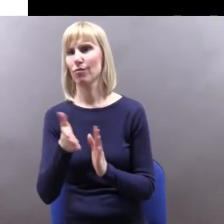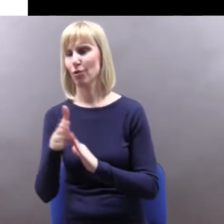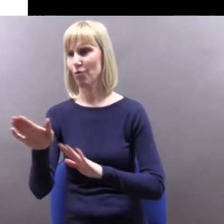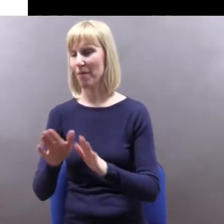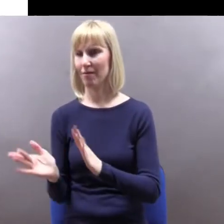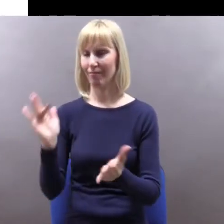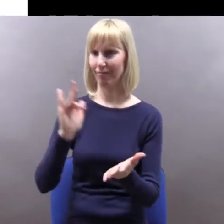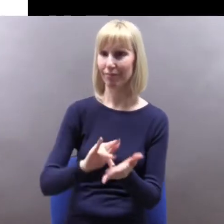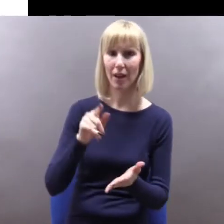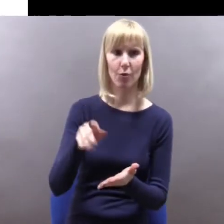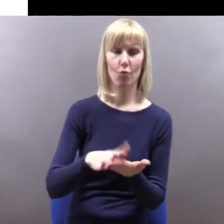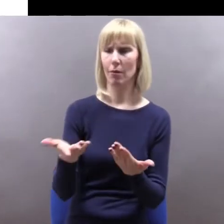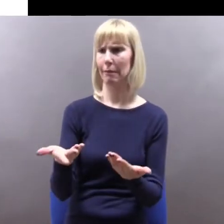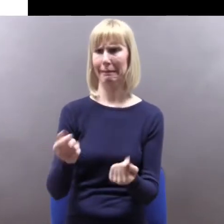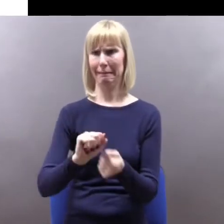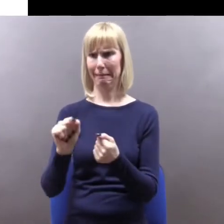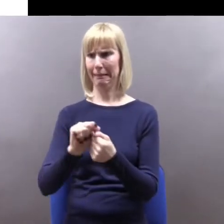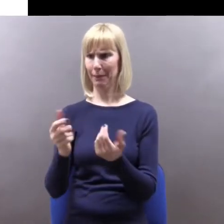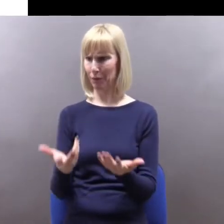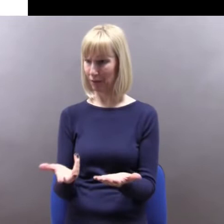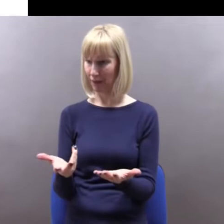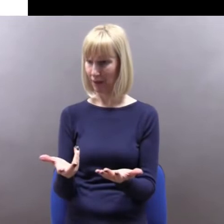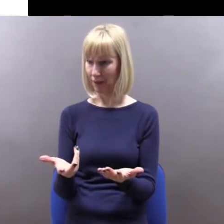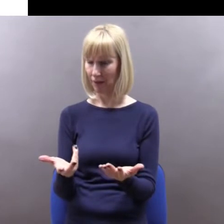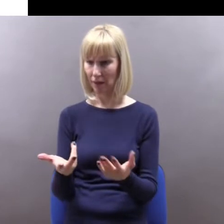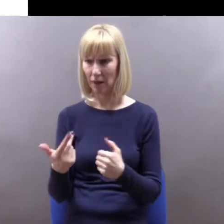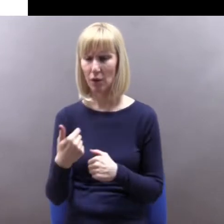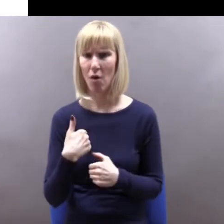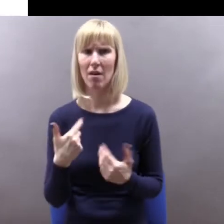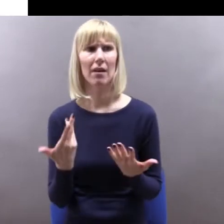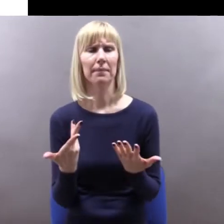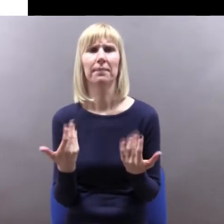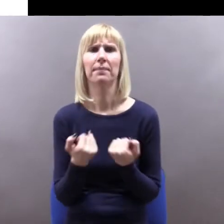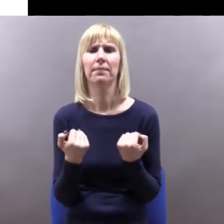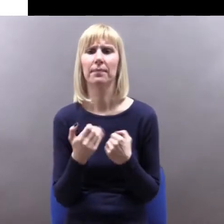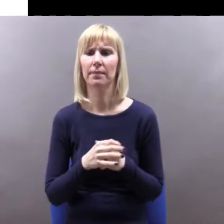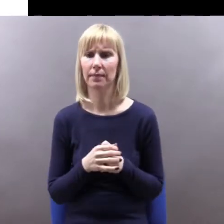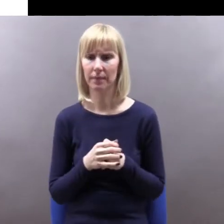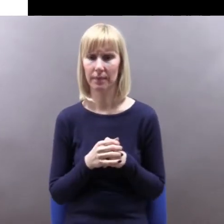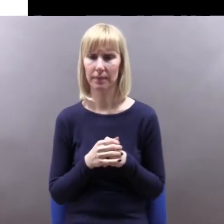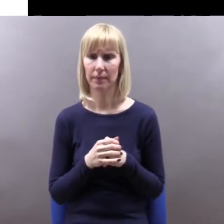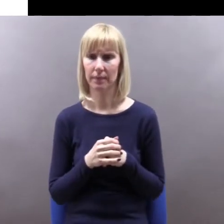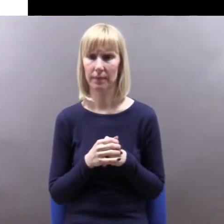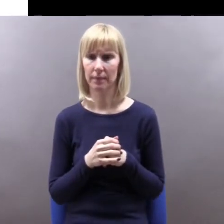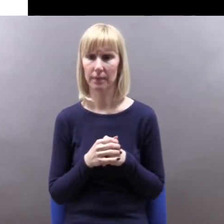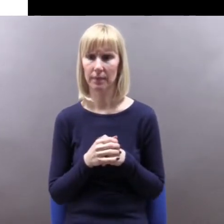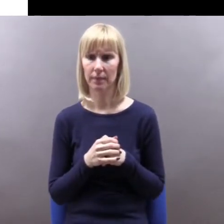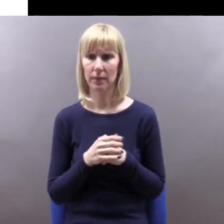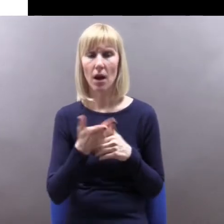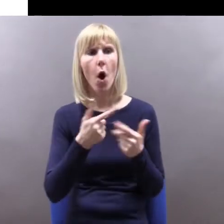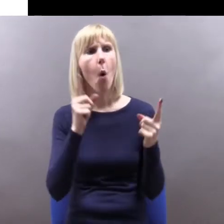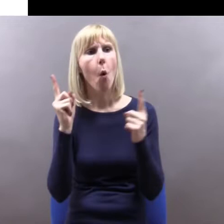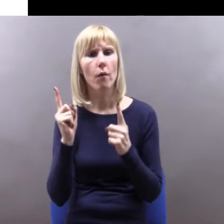dostępności. Uważam, że poinformowanie o czasowej awarii jest jak najbardziej wskazane, wręcz